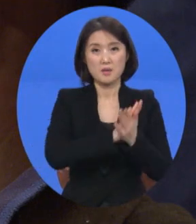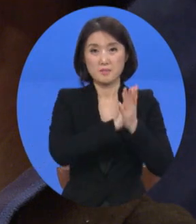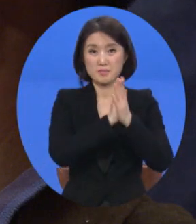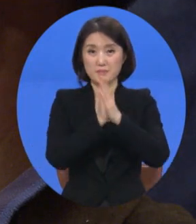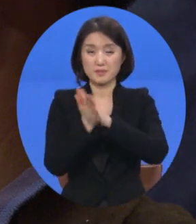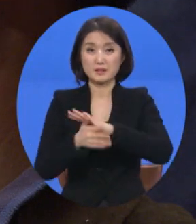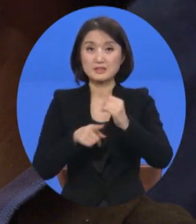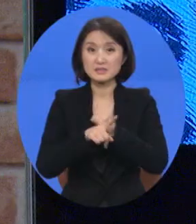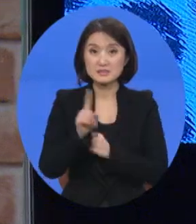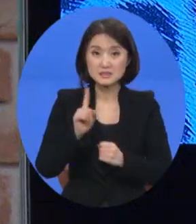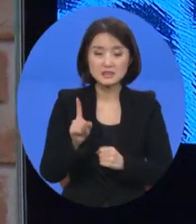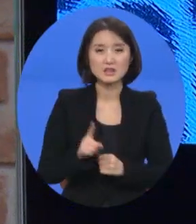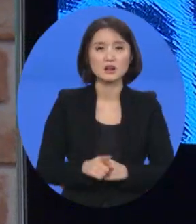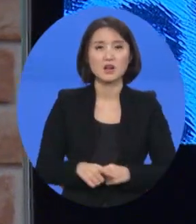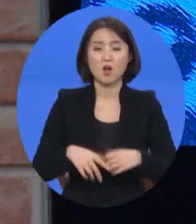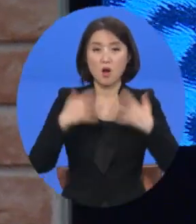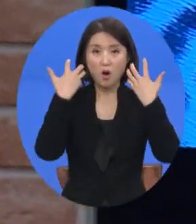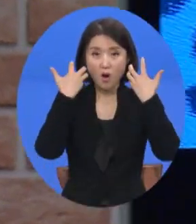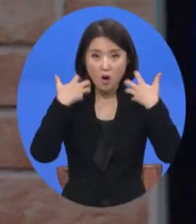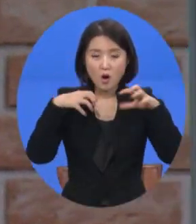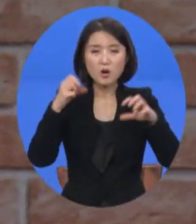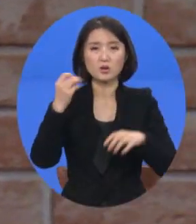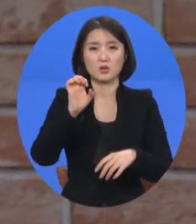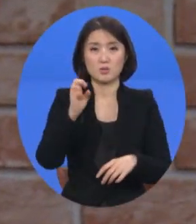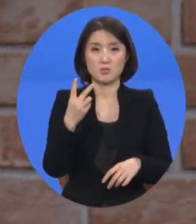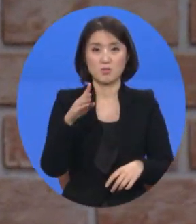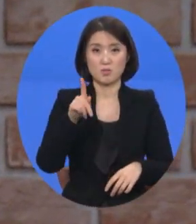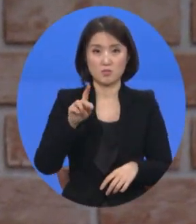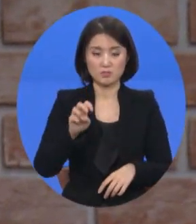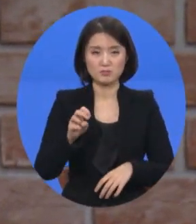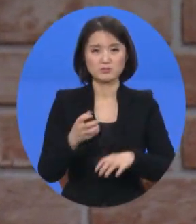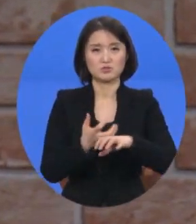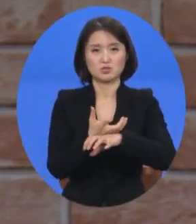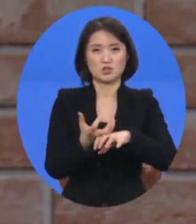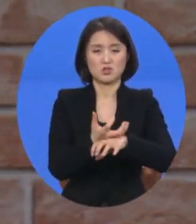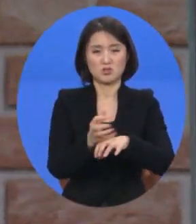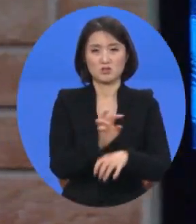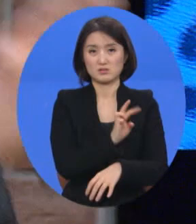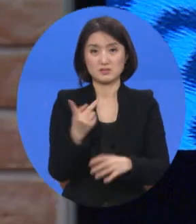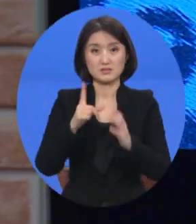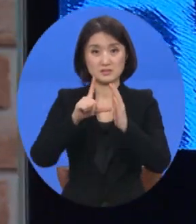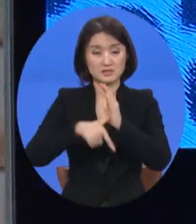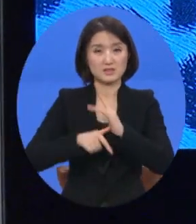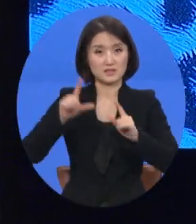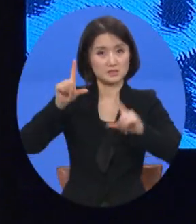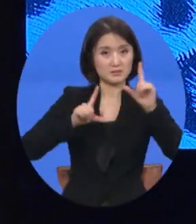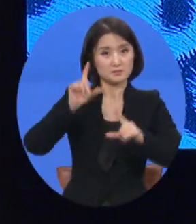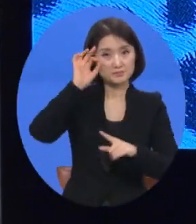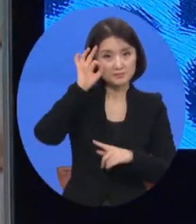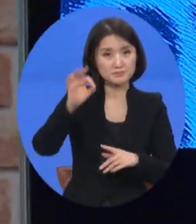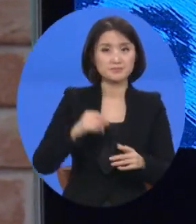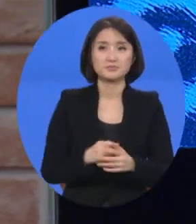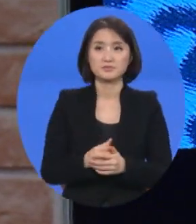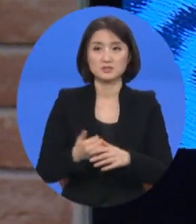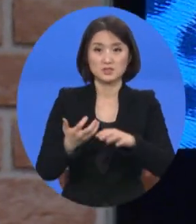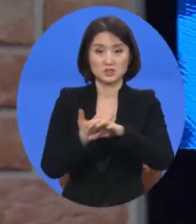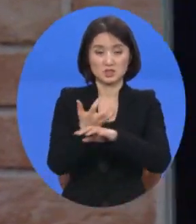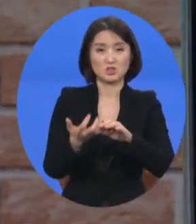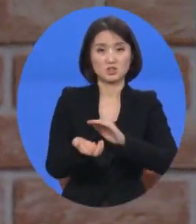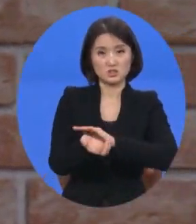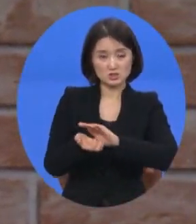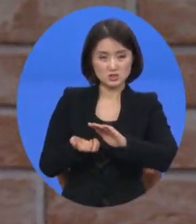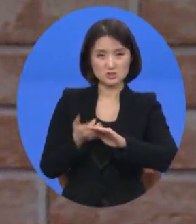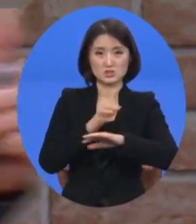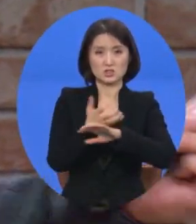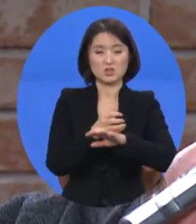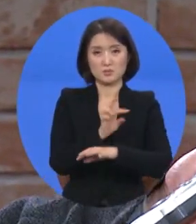호랑이나 표범 이 말이죠 가을날 되서 털갈이를 하면은 어느정도냐면 평가를 하기 전에 표범이 나 * 거리 하고 난 이후에